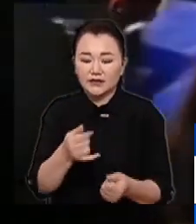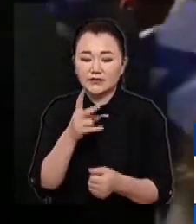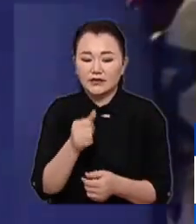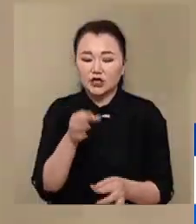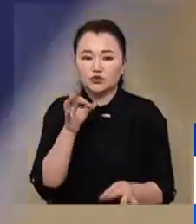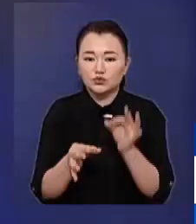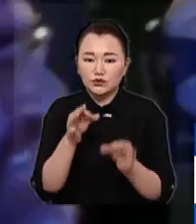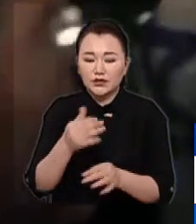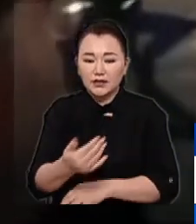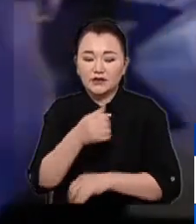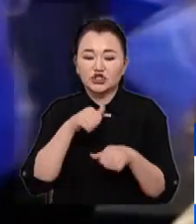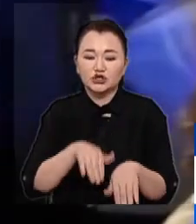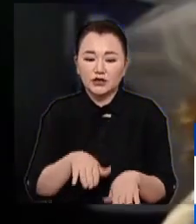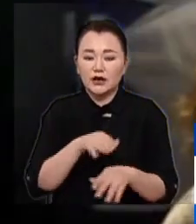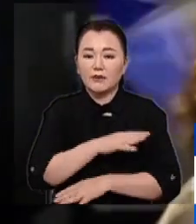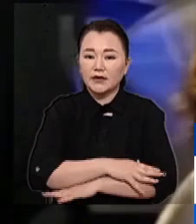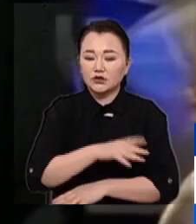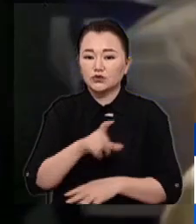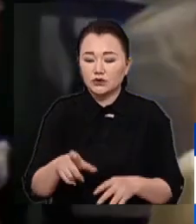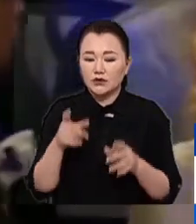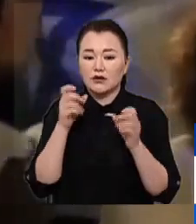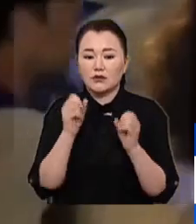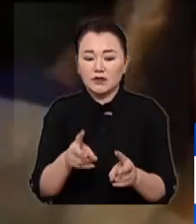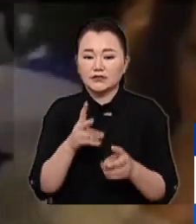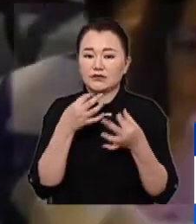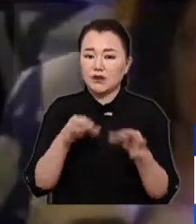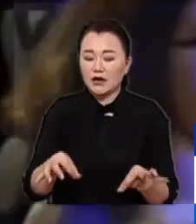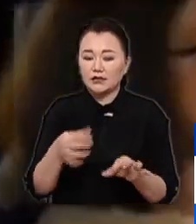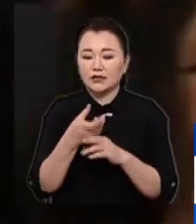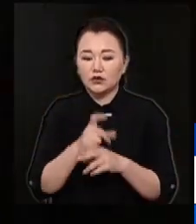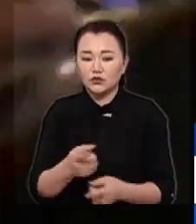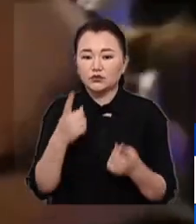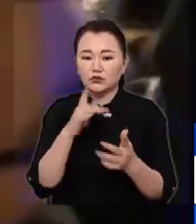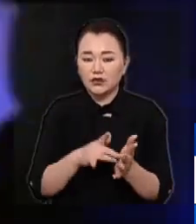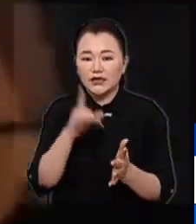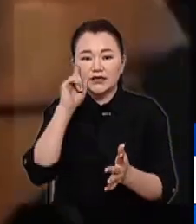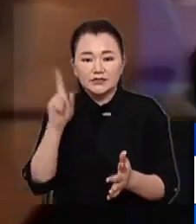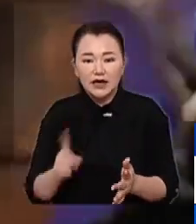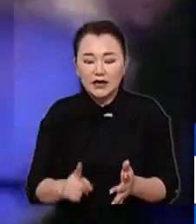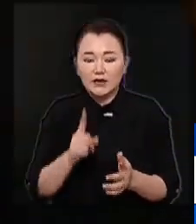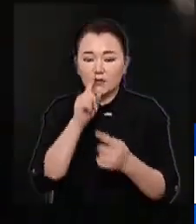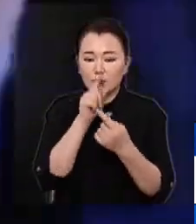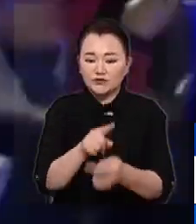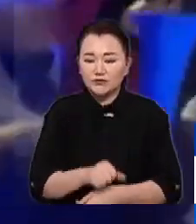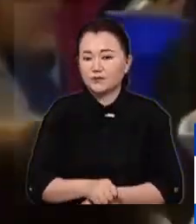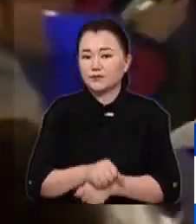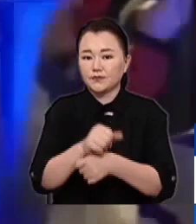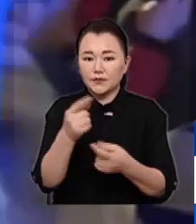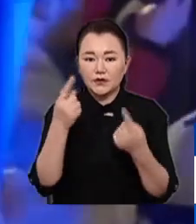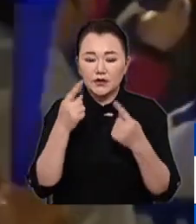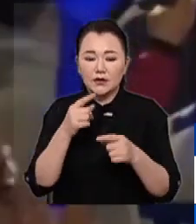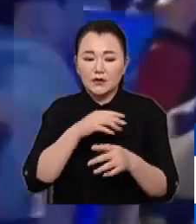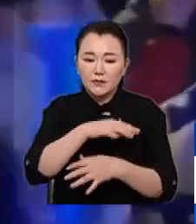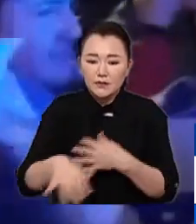судей. Оппозиция сочла законопроект угрозой демократии. В крупнейших городах Израиля вспыхнули акции протеста. На фоне